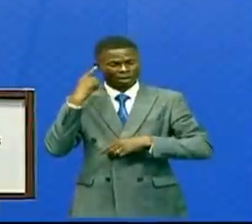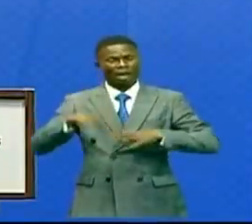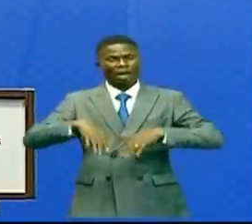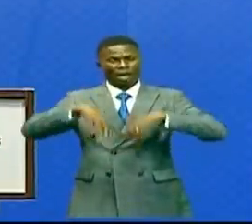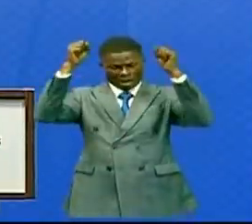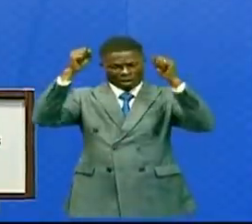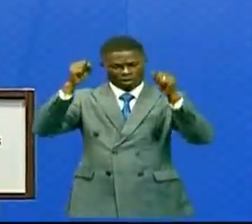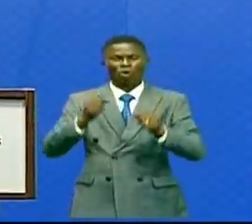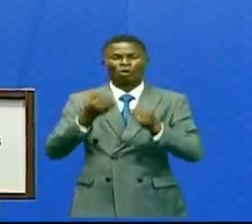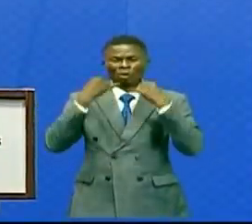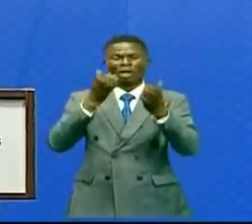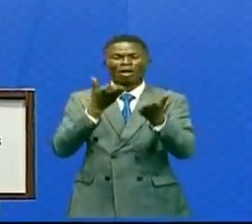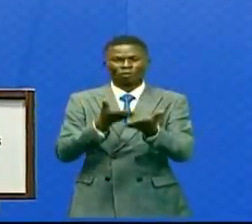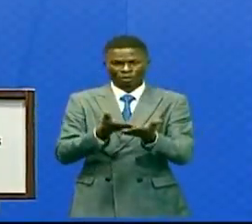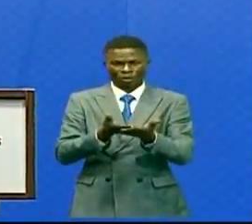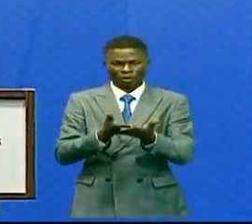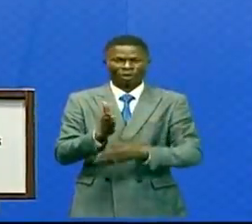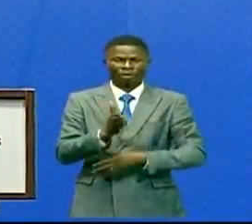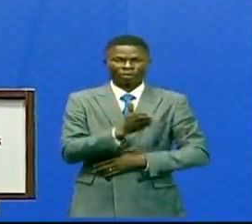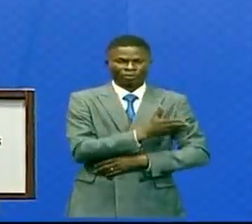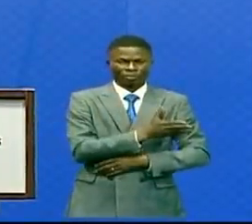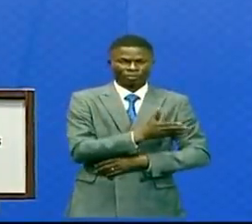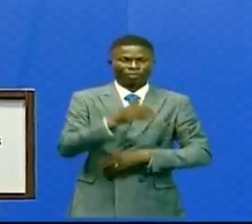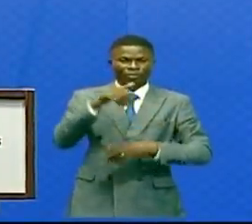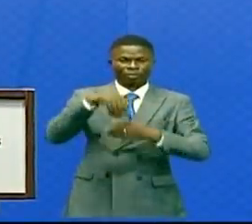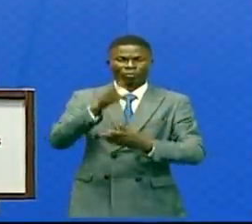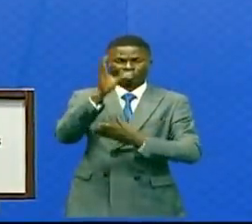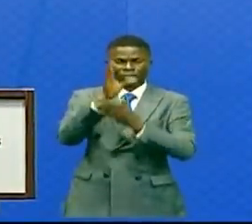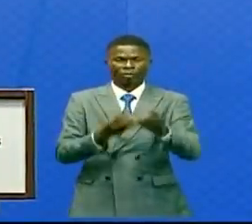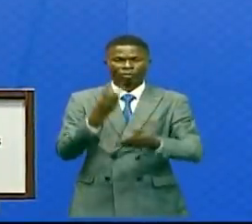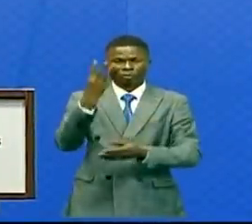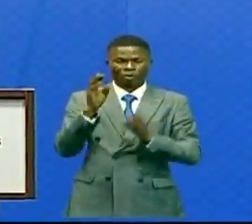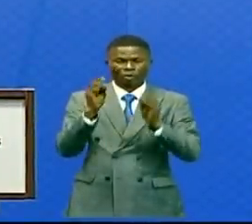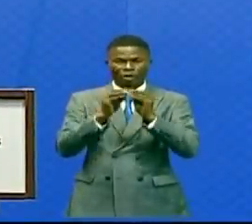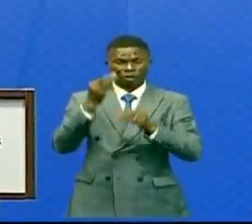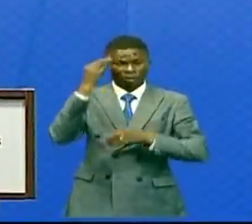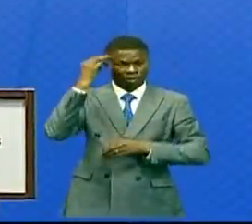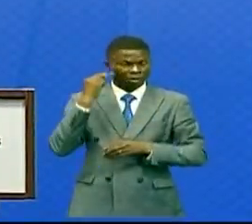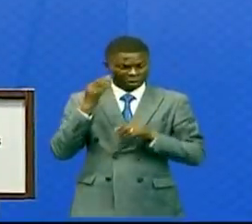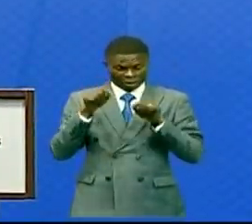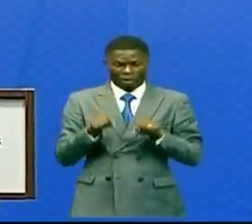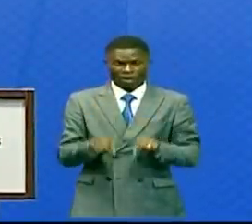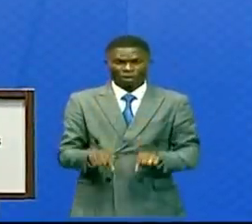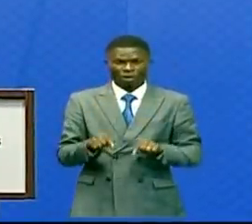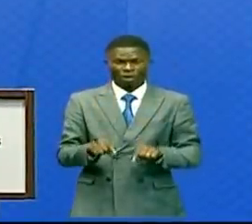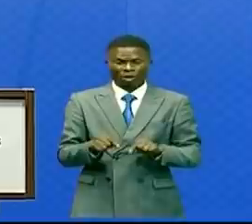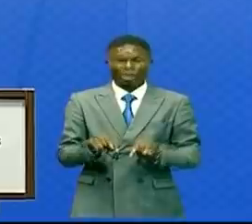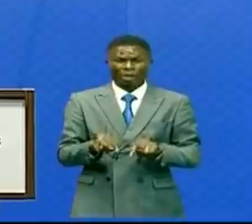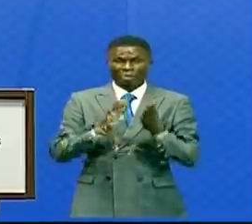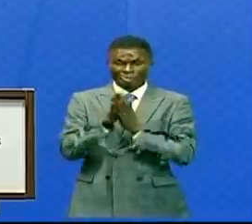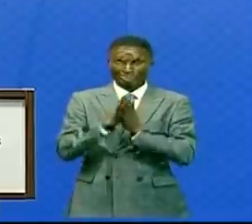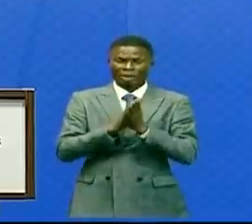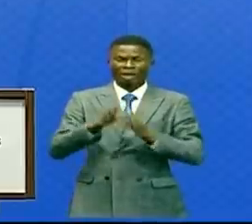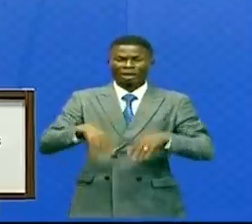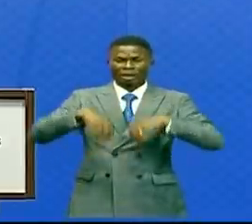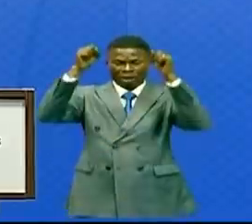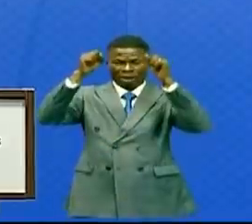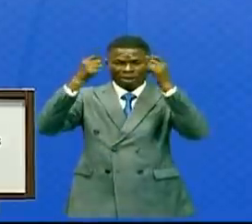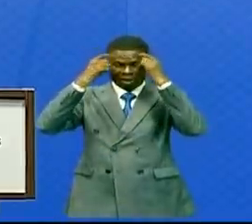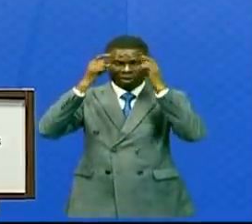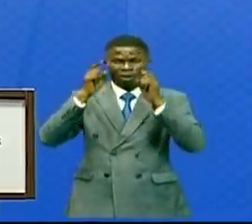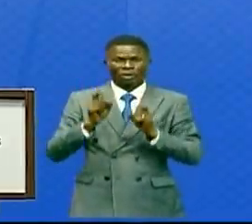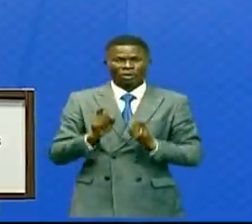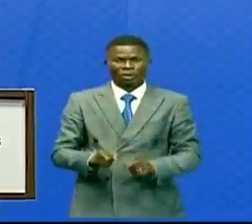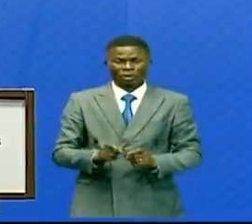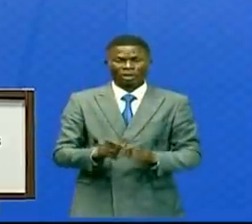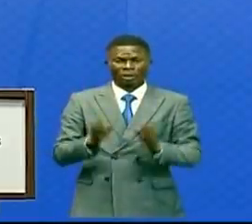note d'information. Au chapitre 3 du Conseil de ministres de ce jour, relatif à l'approbation d'un relevé des décisions